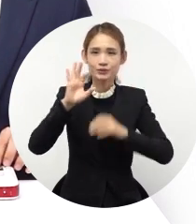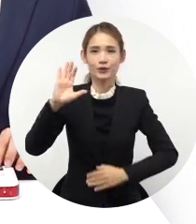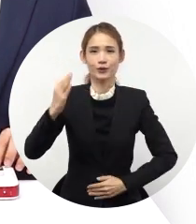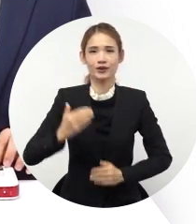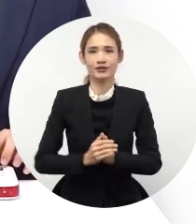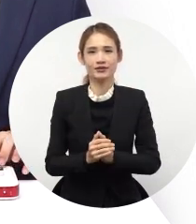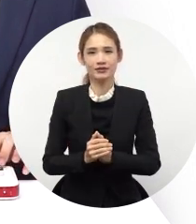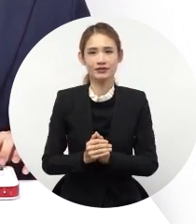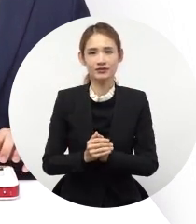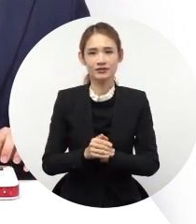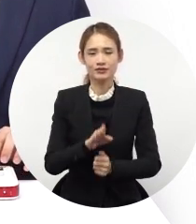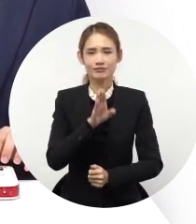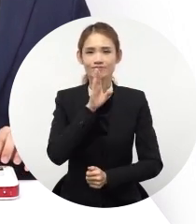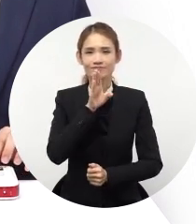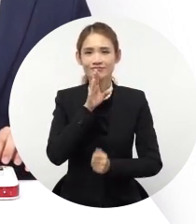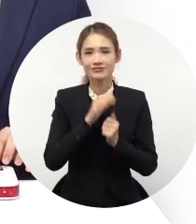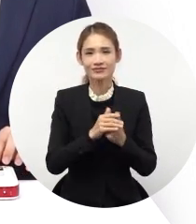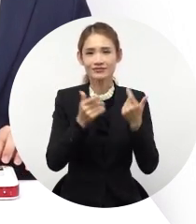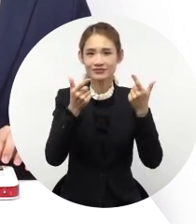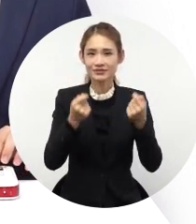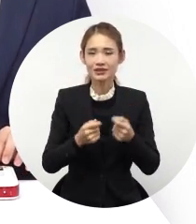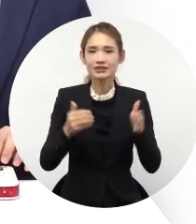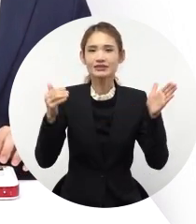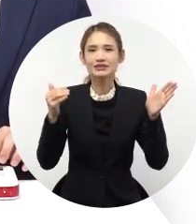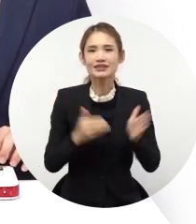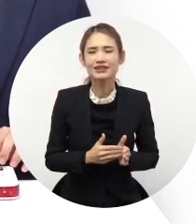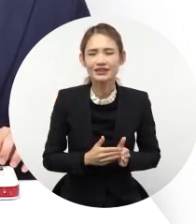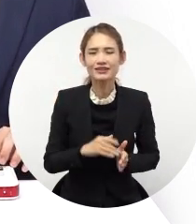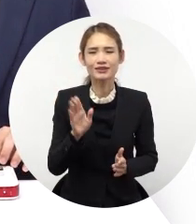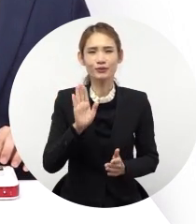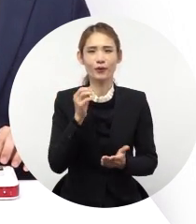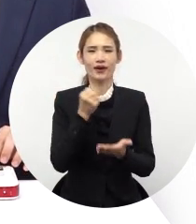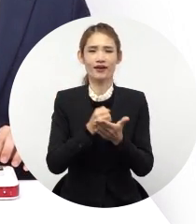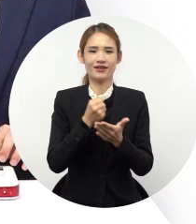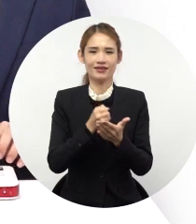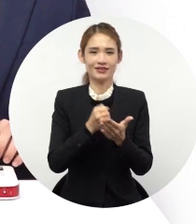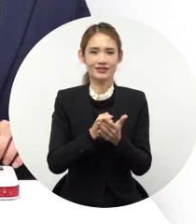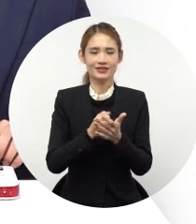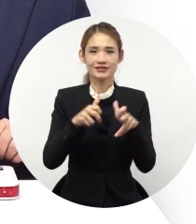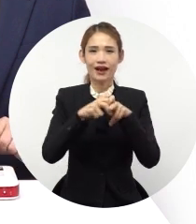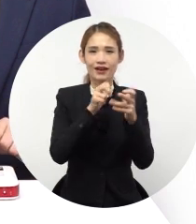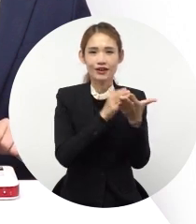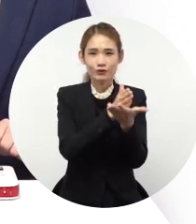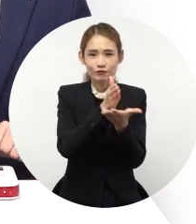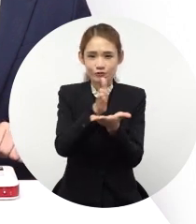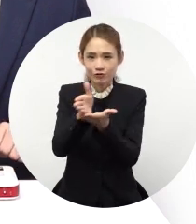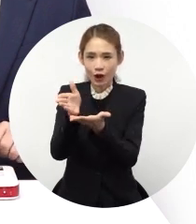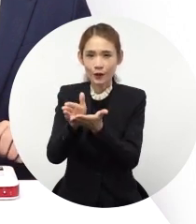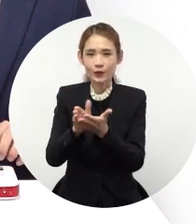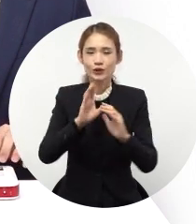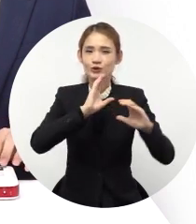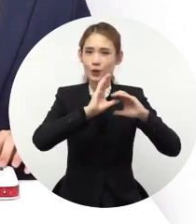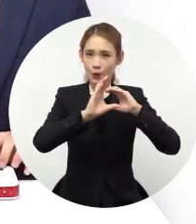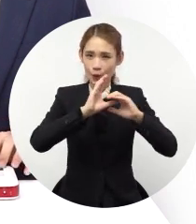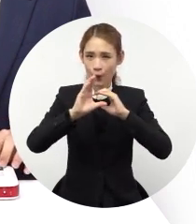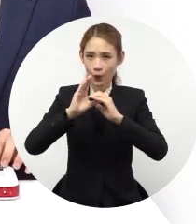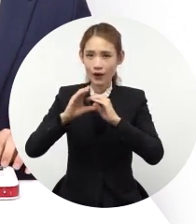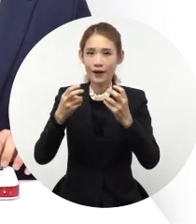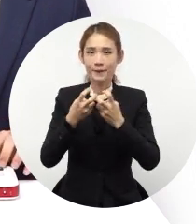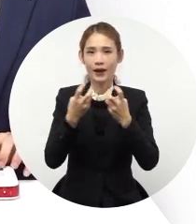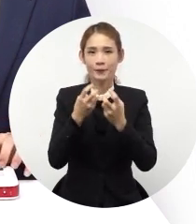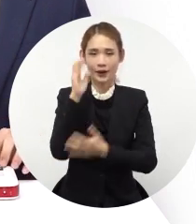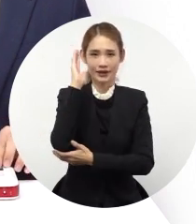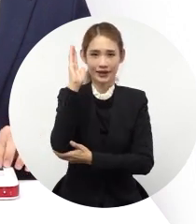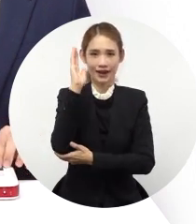되는데, 사실 이렇게 끝 하면 아쉽잖아요. 그래서 다양한 장애 유형별로 어떻게 소통하는지